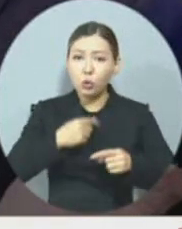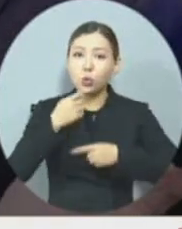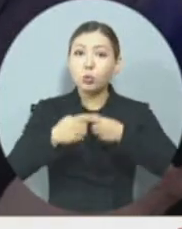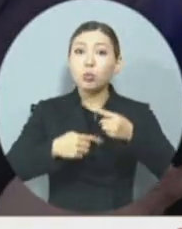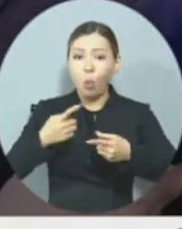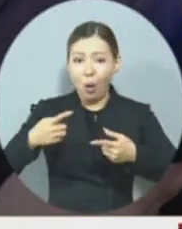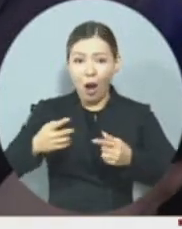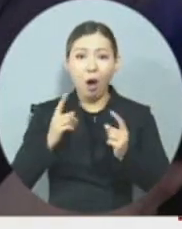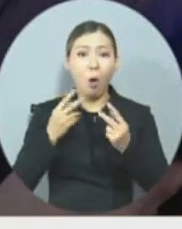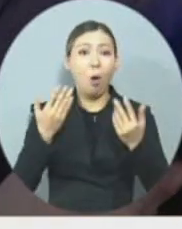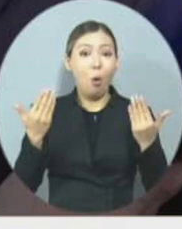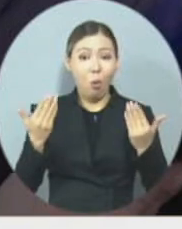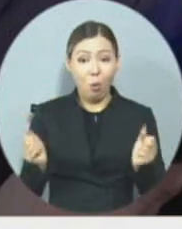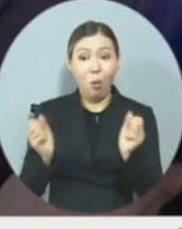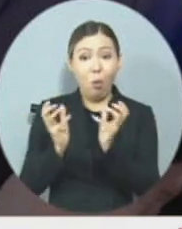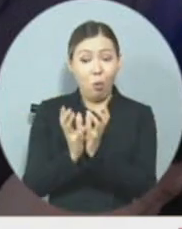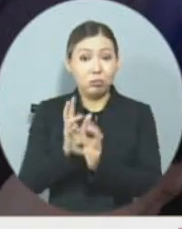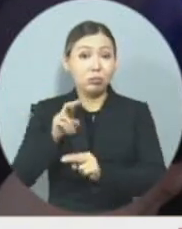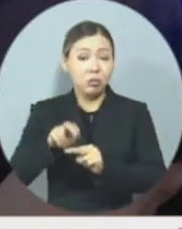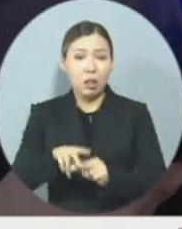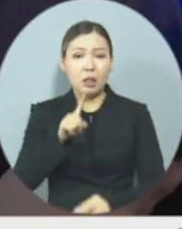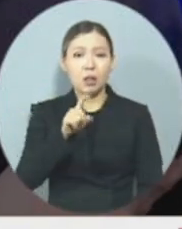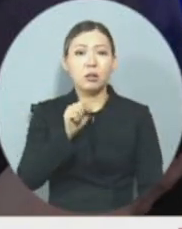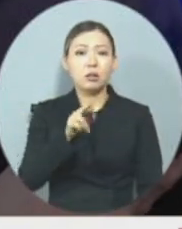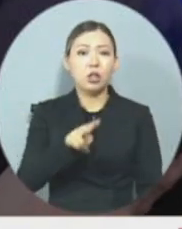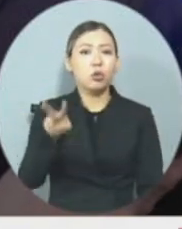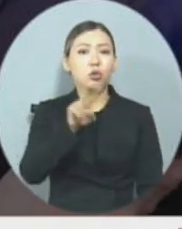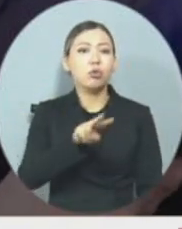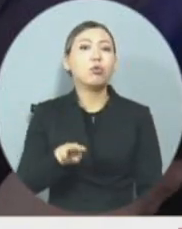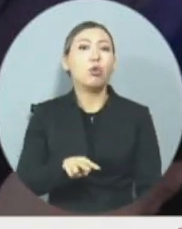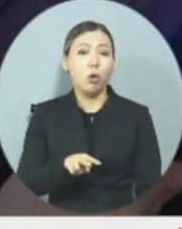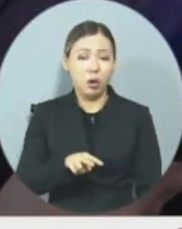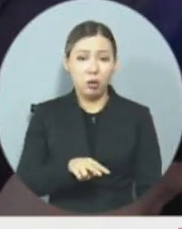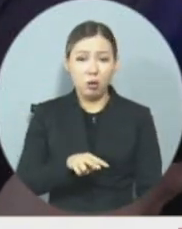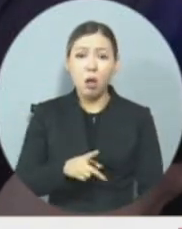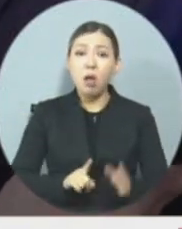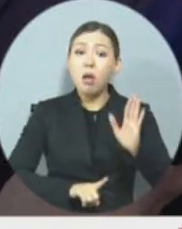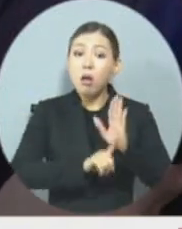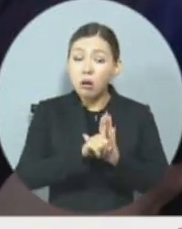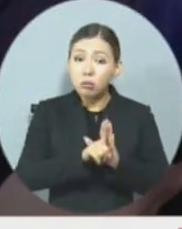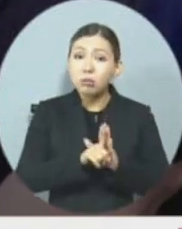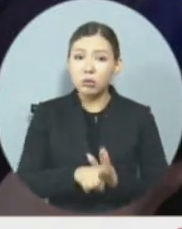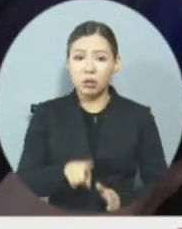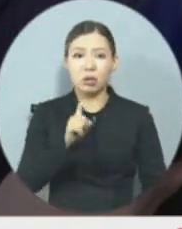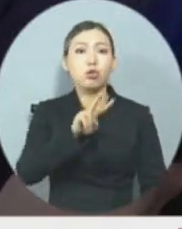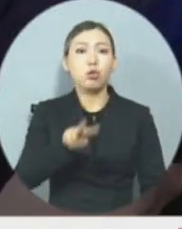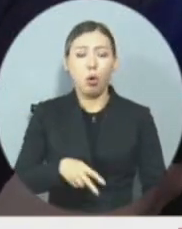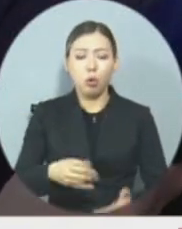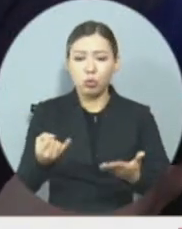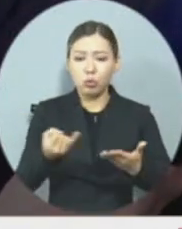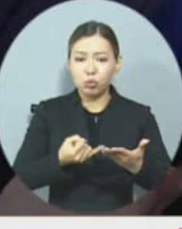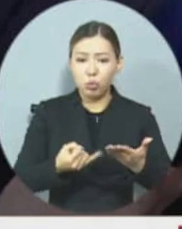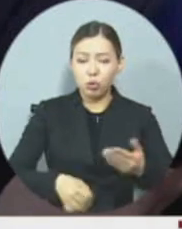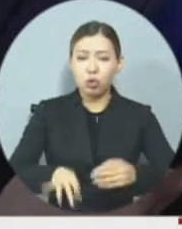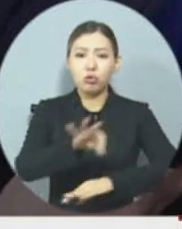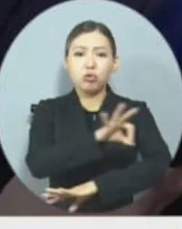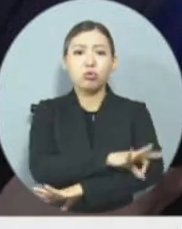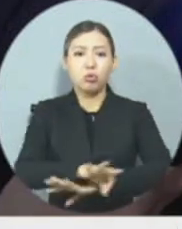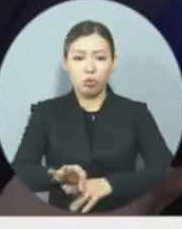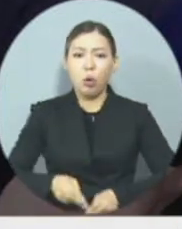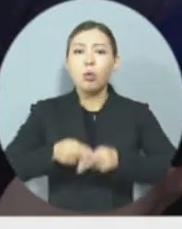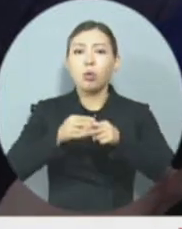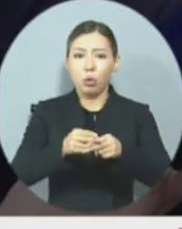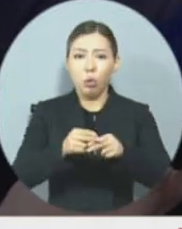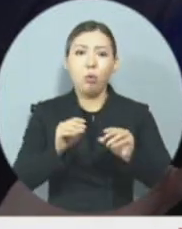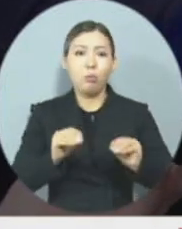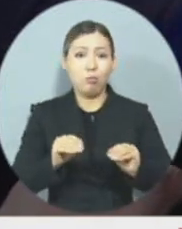очиход уулзалтуудыг явьж байхад бол 1 сая долларын хэмжээгээр ихний хэлцэнд бол зураг төсөл тэцүүд албагүй асуудал төрөл тусалт хэмжиж